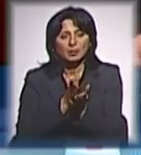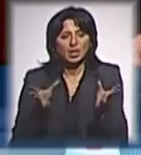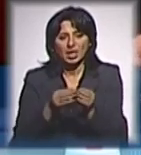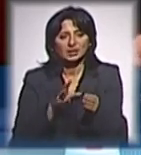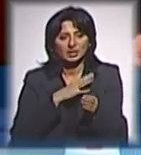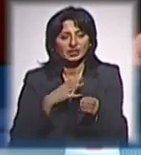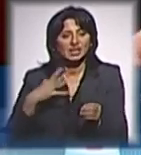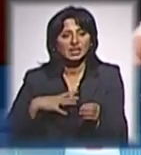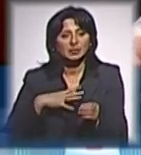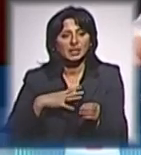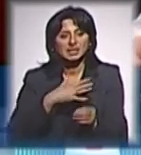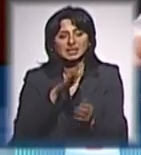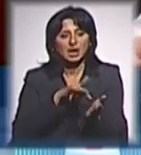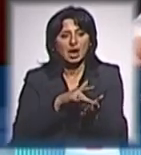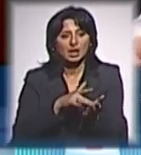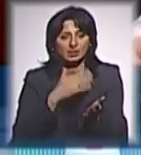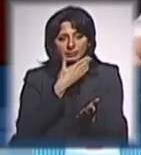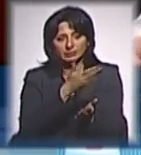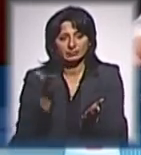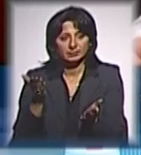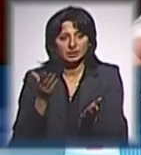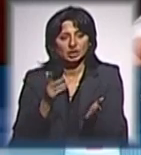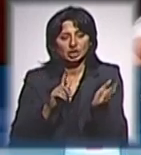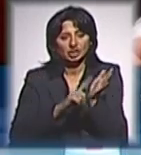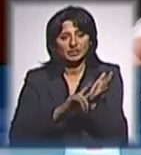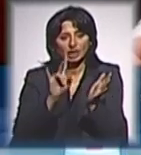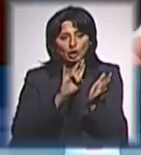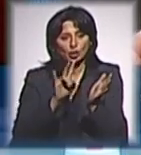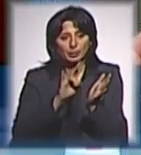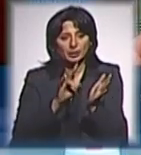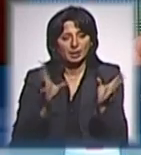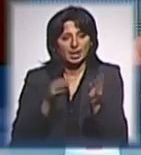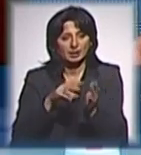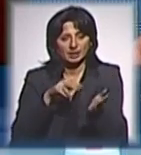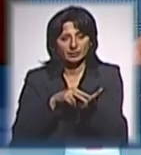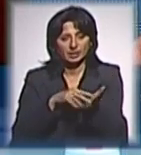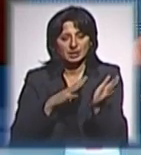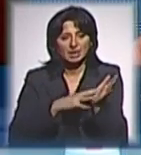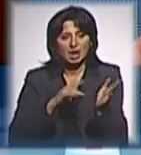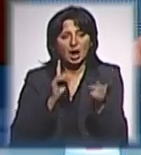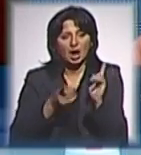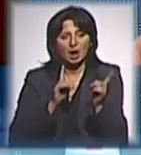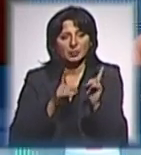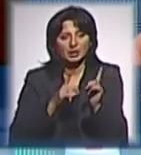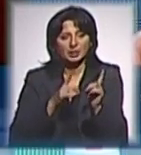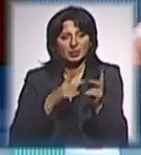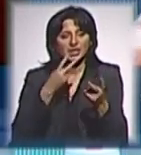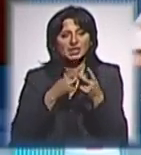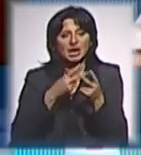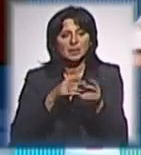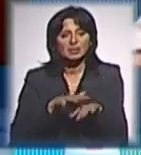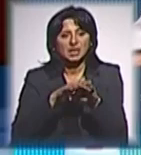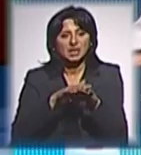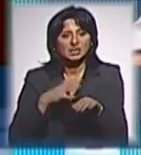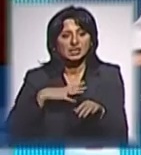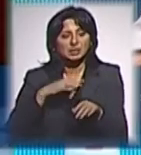გავიარეთ თბილისელებს მიმართავ აუჩი 7 ნოემბერი ერთად ვიდექით 9 აპრილის საკნების აქცია ყველაზე მეტად